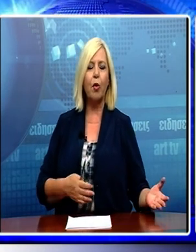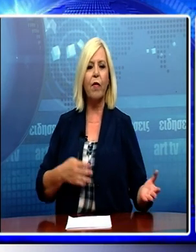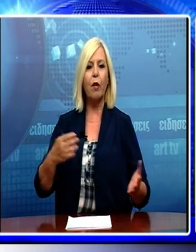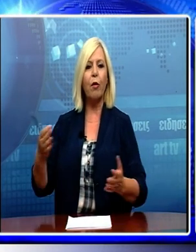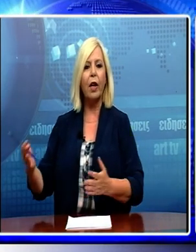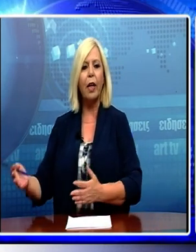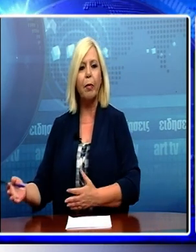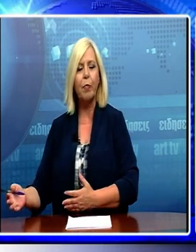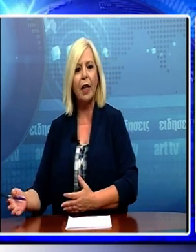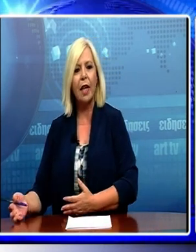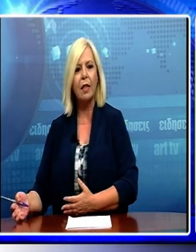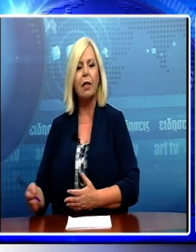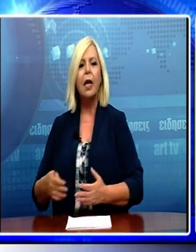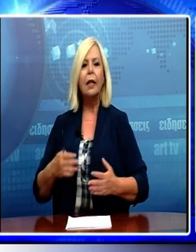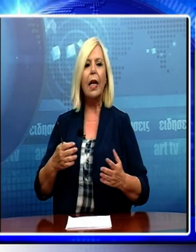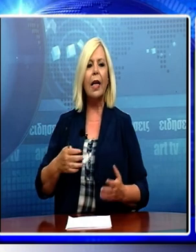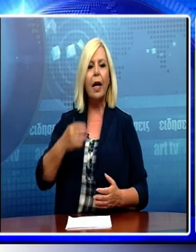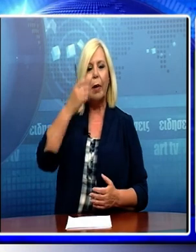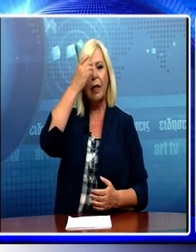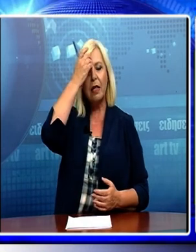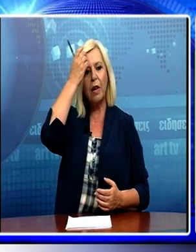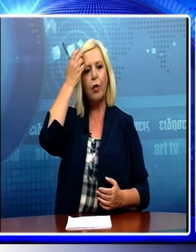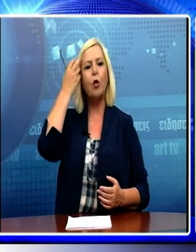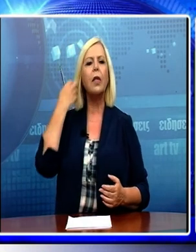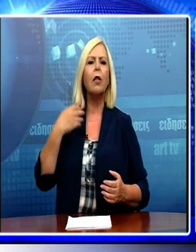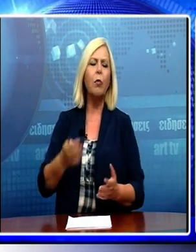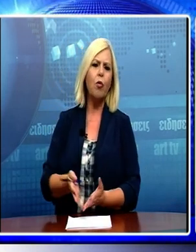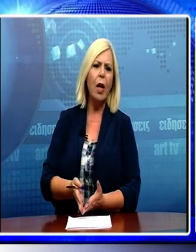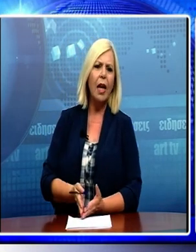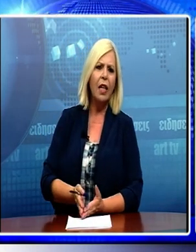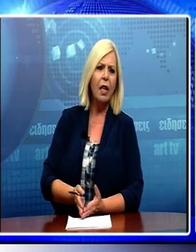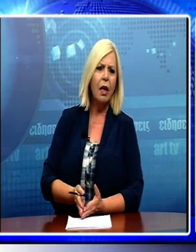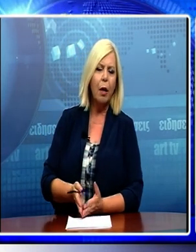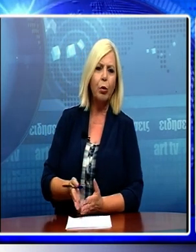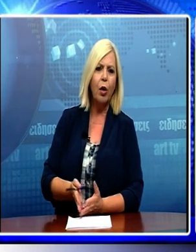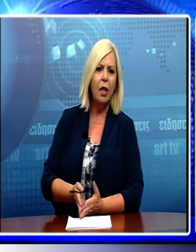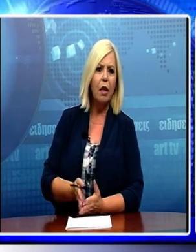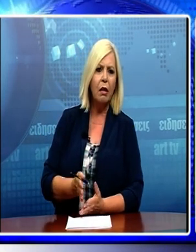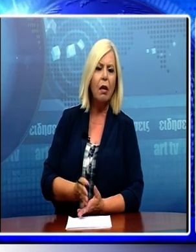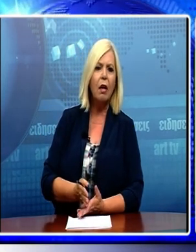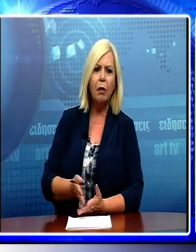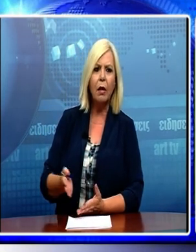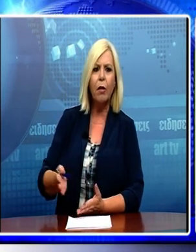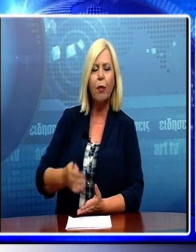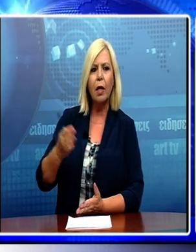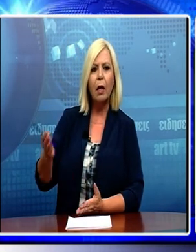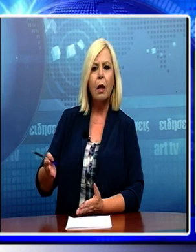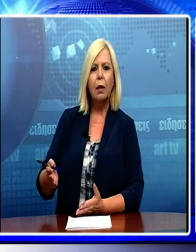γίνει πρόσφατα. Δόθηκαν κάποιες παρατάσεις. Τελικά η παράταση αυτή, η οποία ήταν νομίζω έλυγε κάπου τώρα ή...